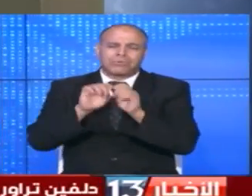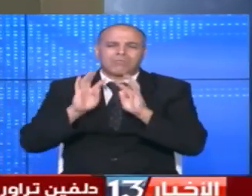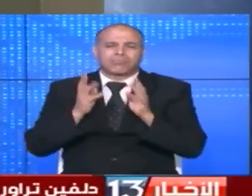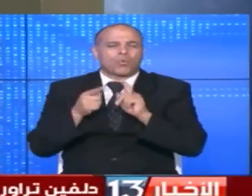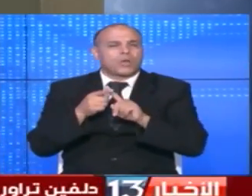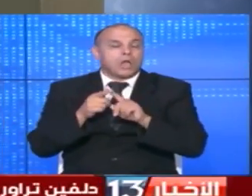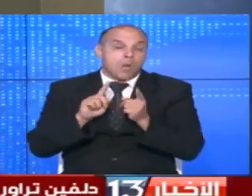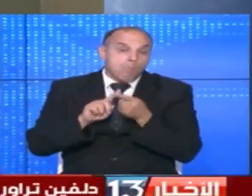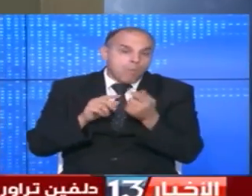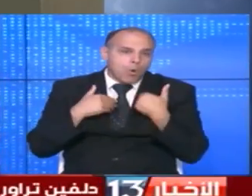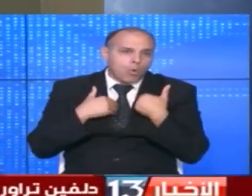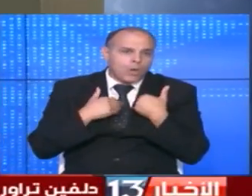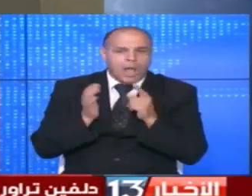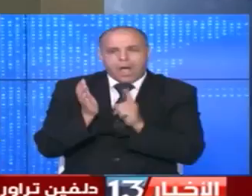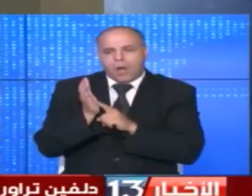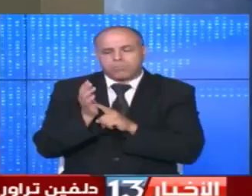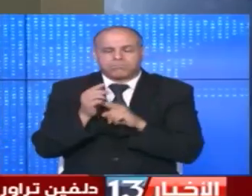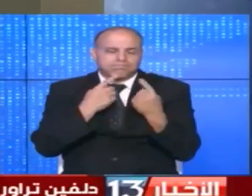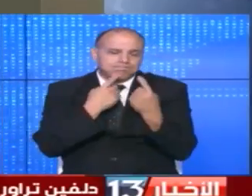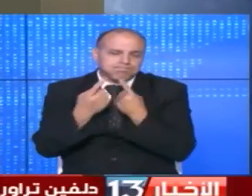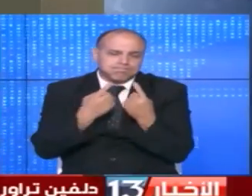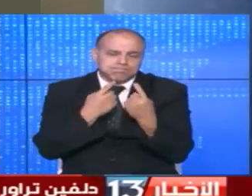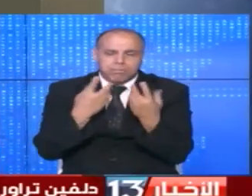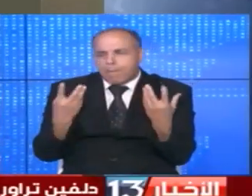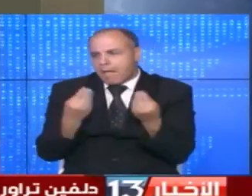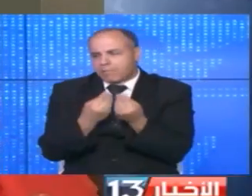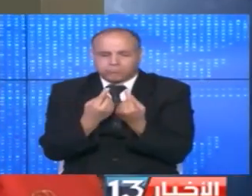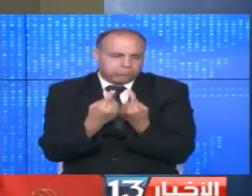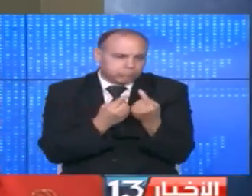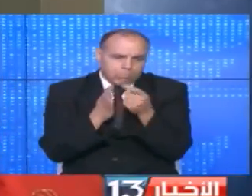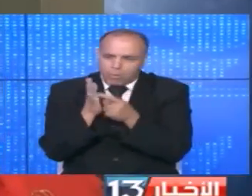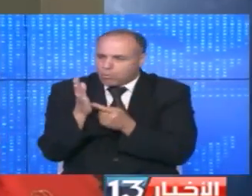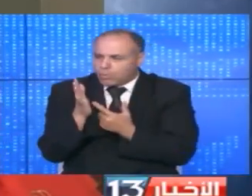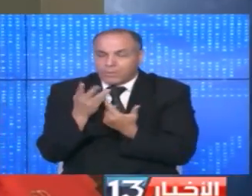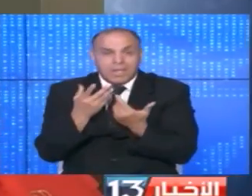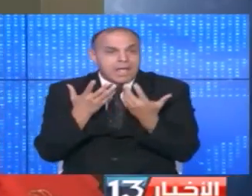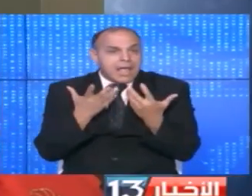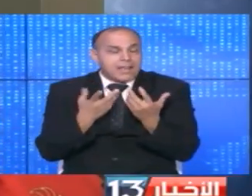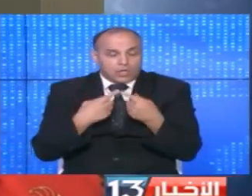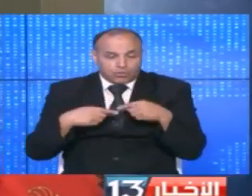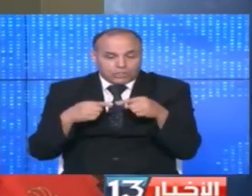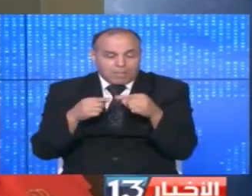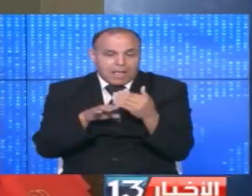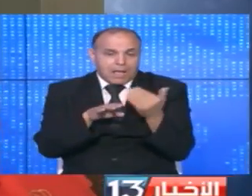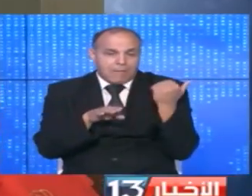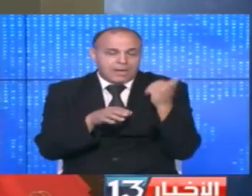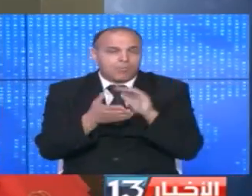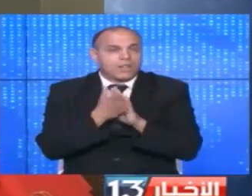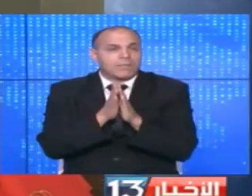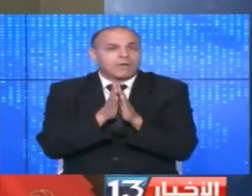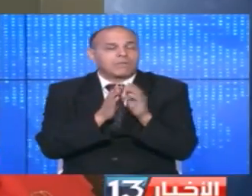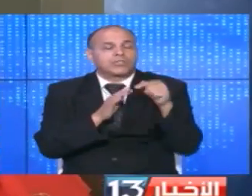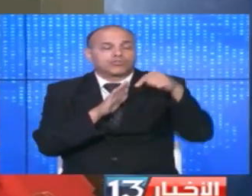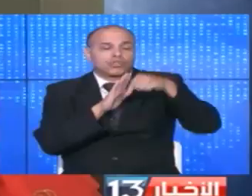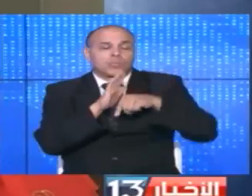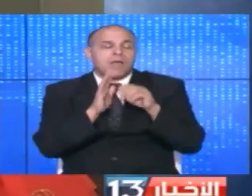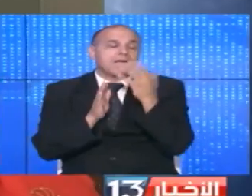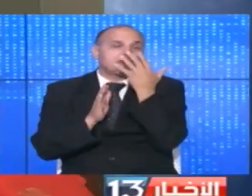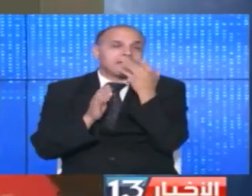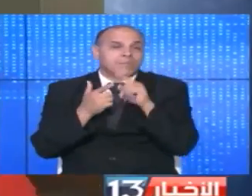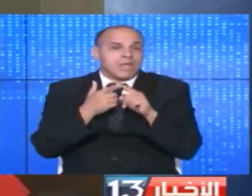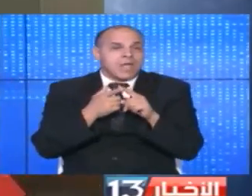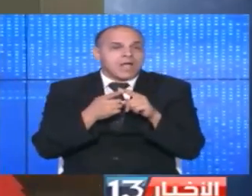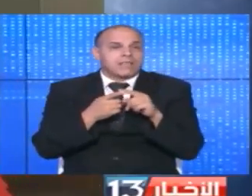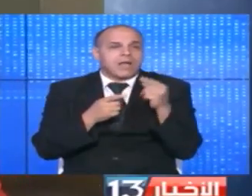من المهم ان المشرعين يتناقشون فيما بينهم ما قلنا به خلال الاجتماع السابق للمنظمه في جنوب افريقيا هو جمع